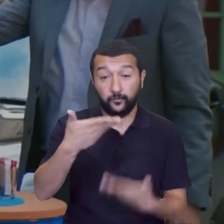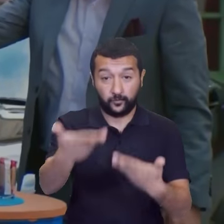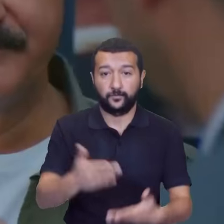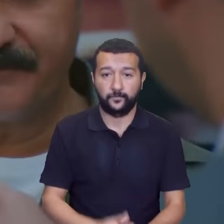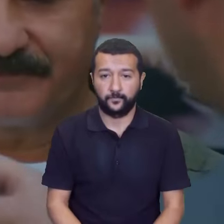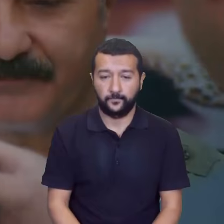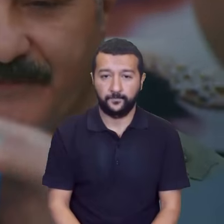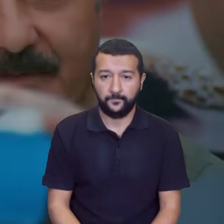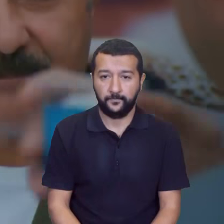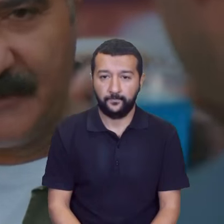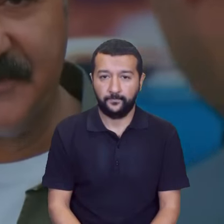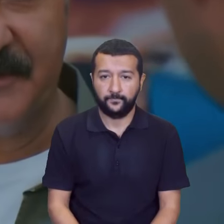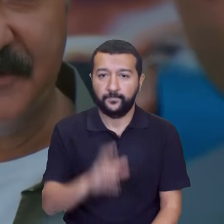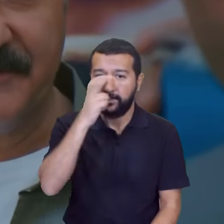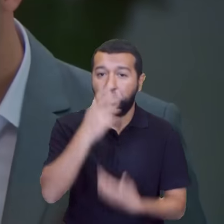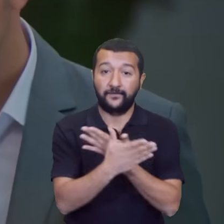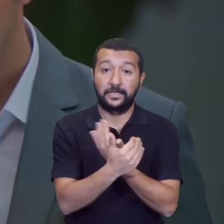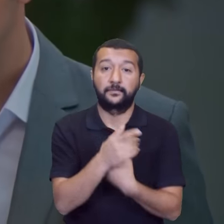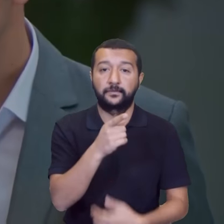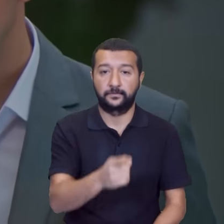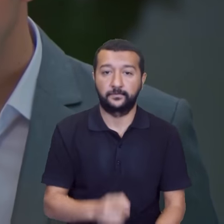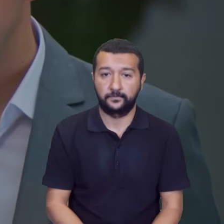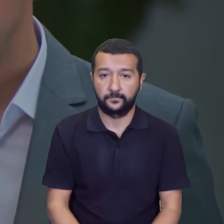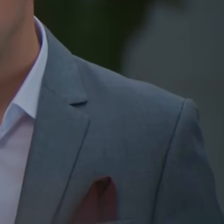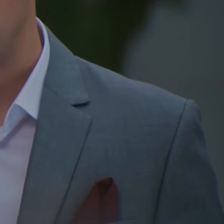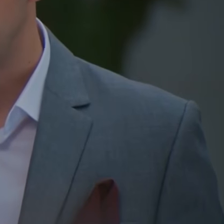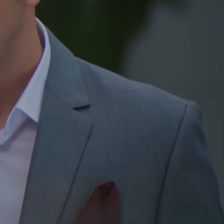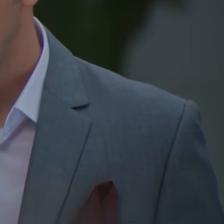buyurun. Mavi kelebek.